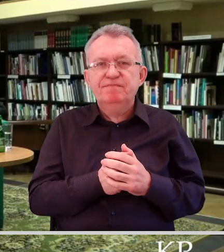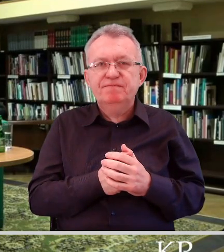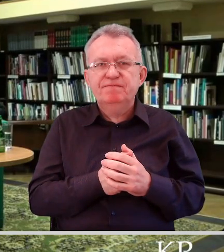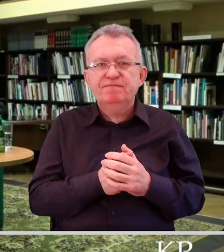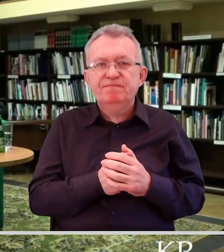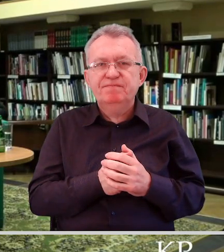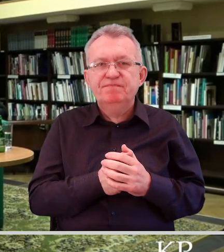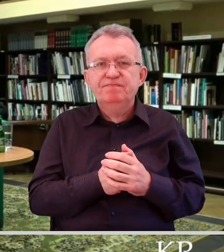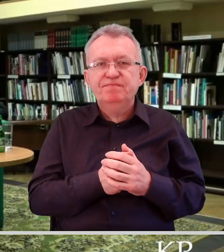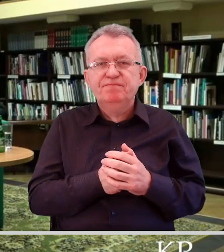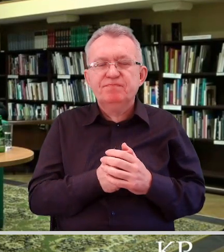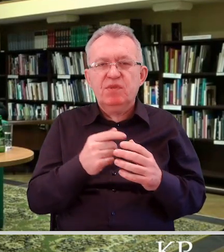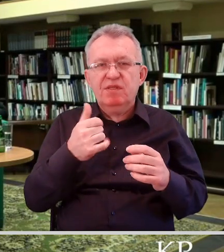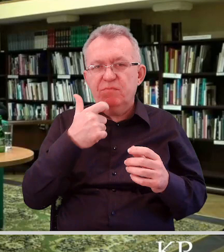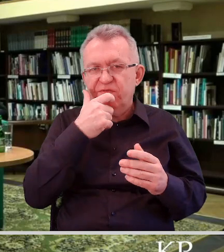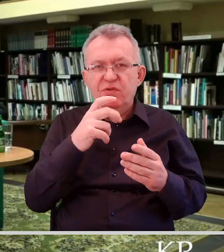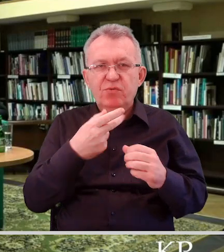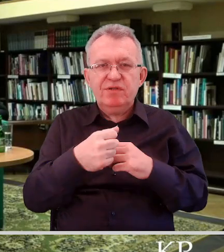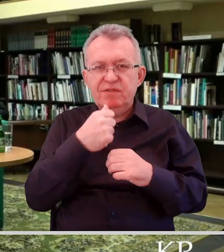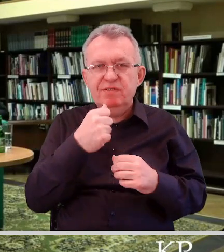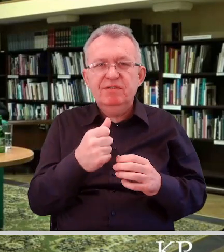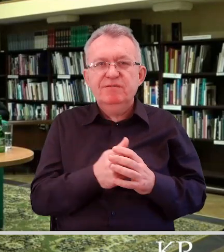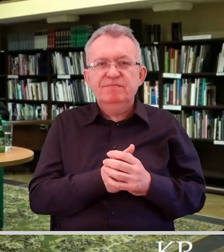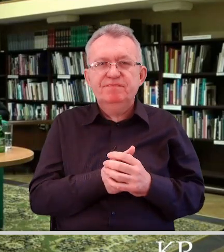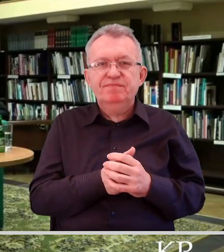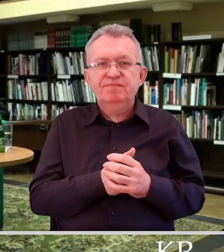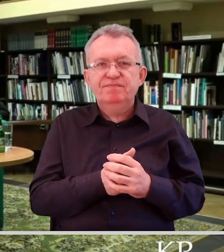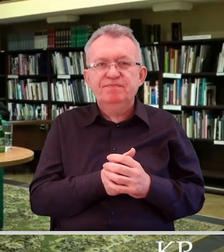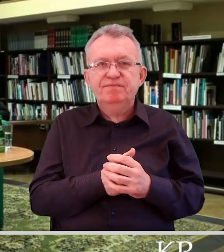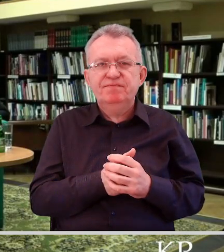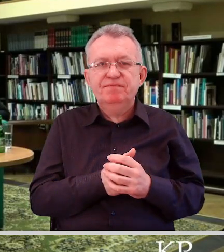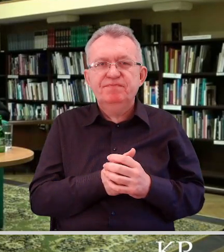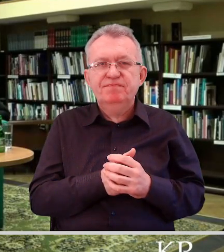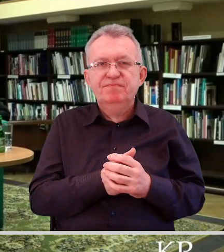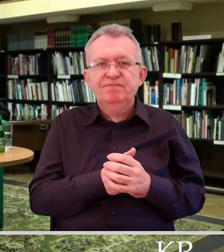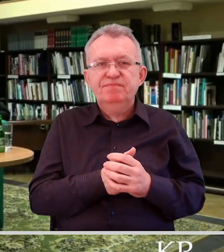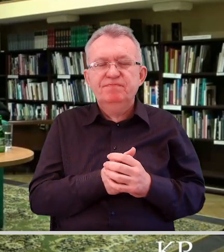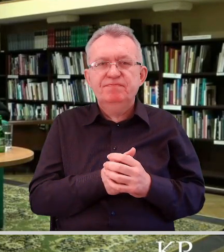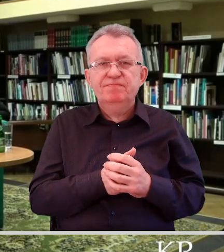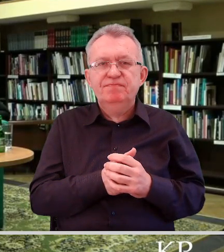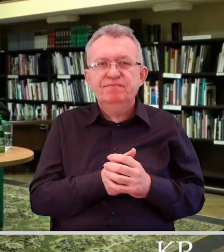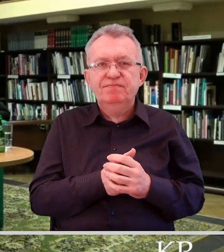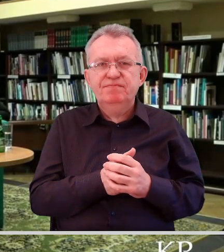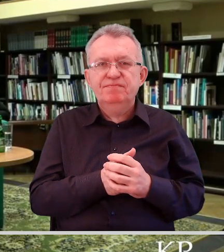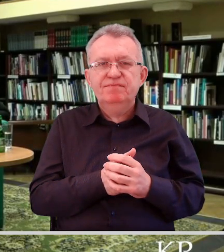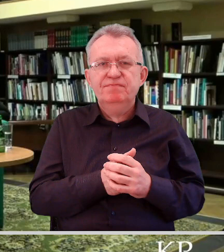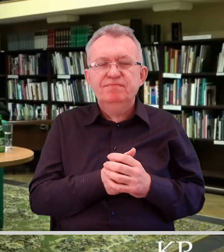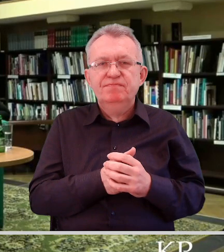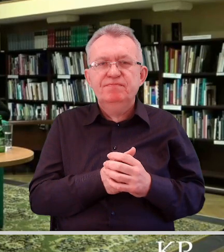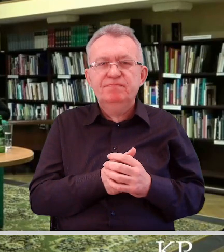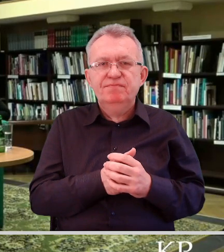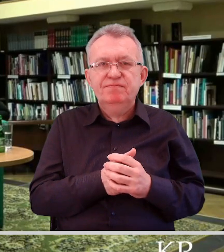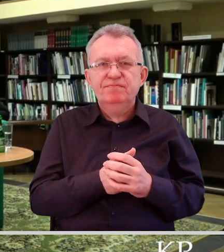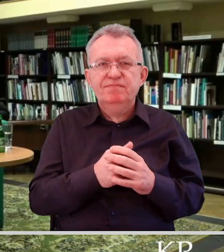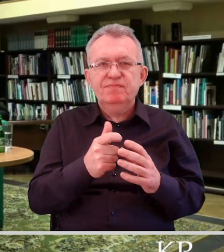no właśnie w tym, że nie. A mnie i tak pewnie słychać bez tego mikrofonu. Nie wiem, czy jaki to ma związek z tą kamerą, która tu stoi, czy